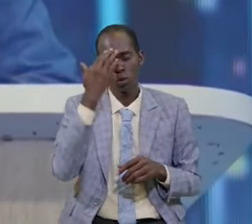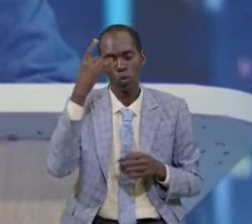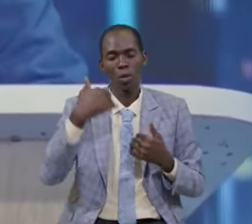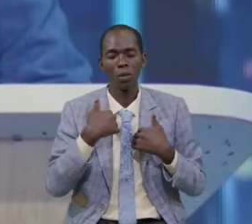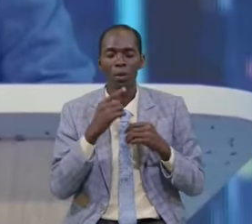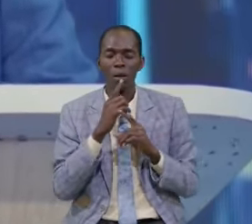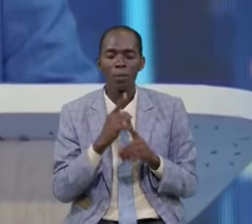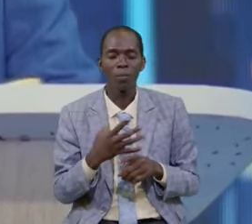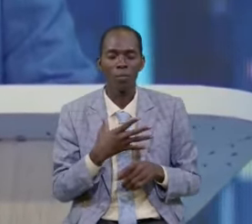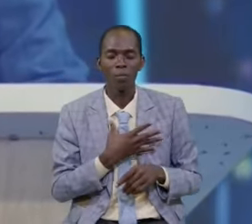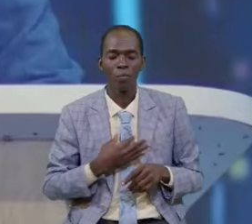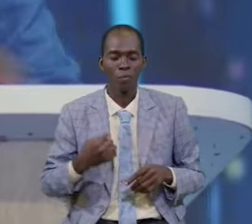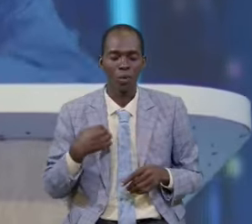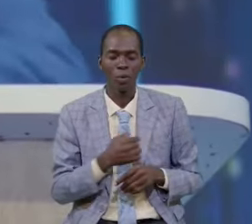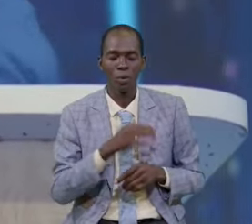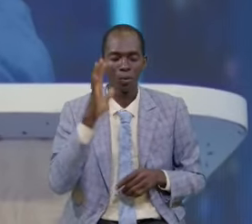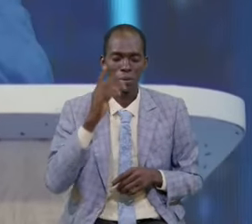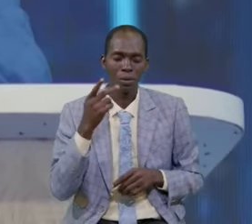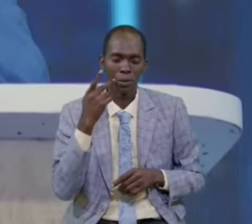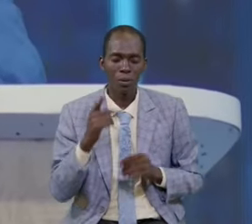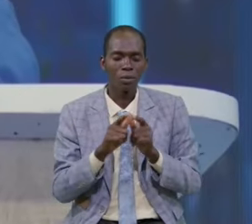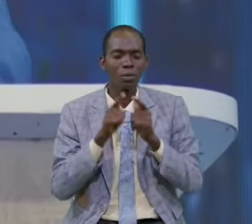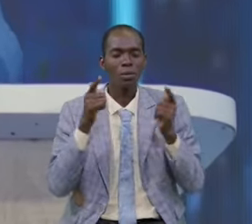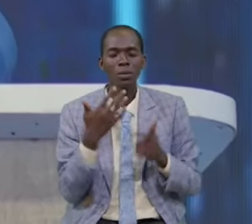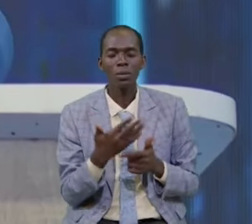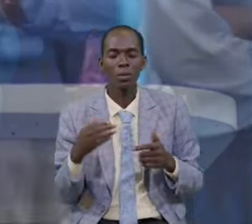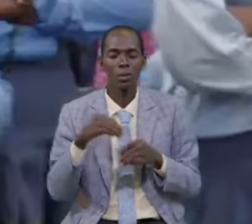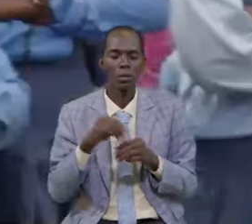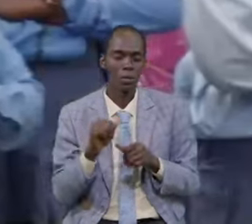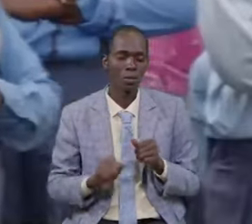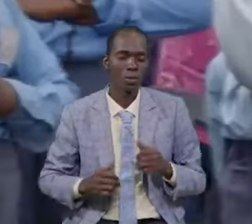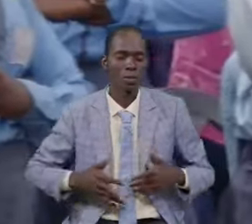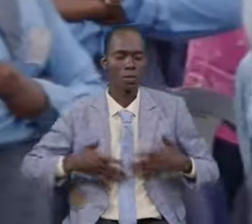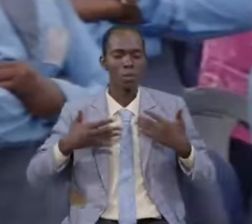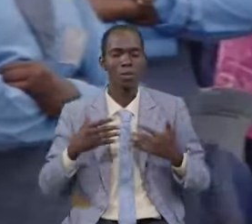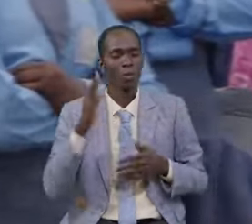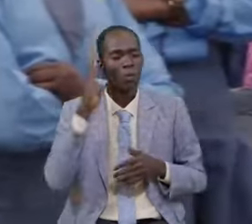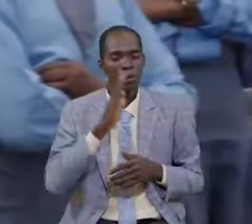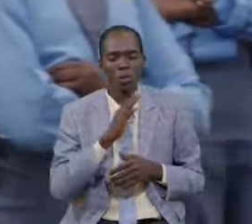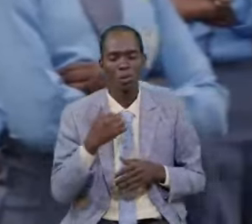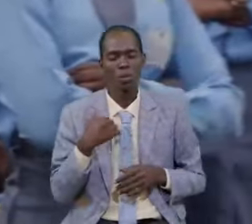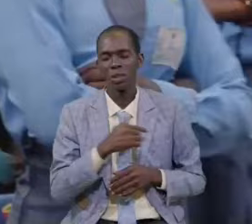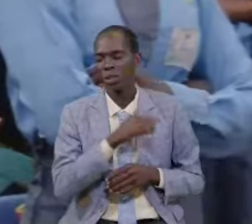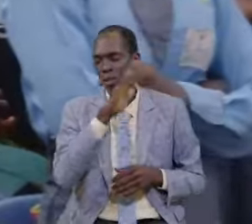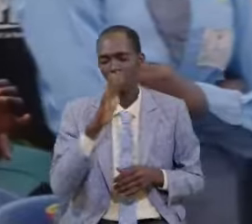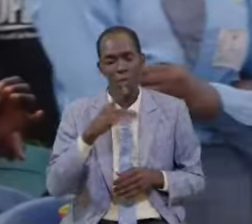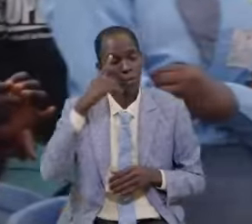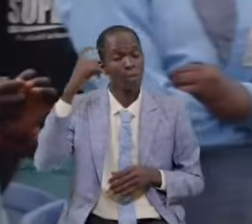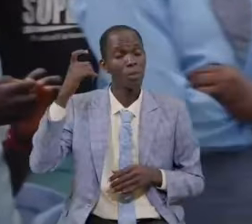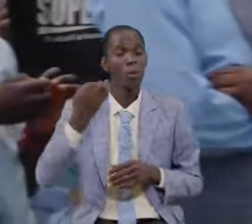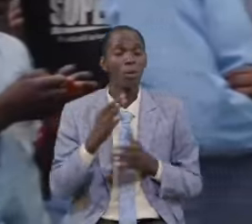Et nous verrons de grandes choses dans chaque vie, que nous n'avons jamais rêvé au nom de